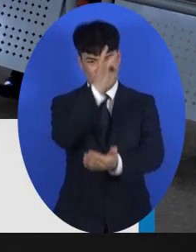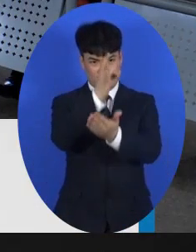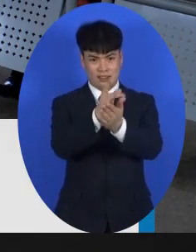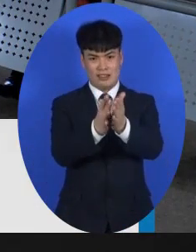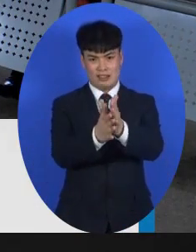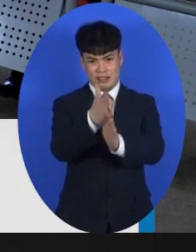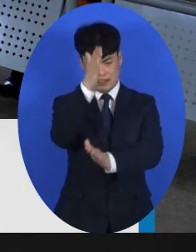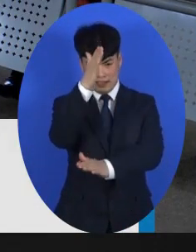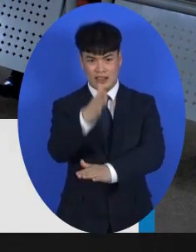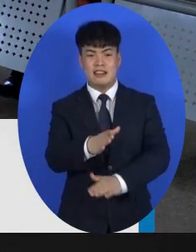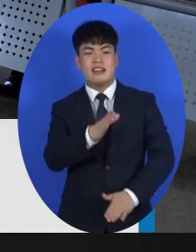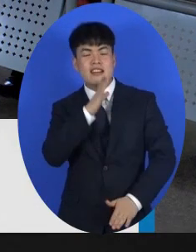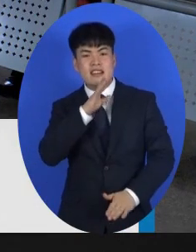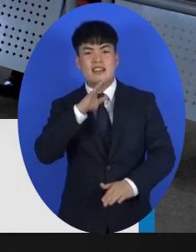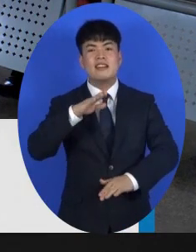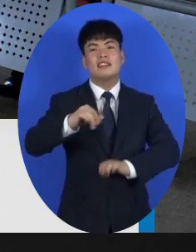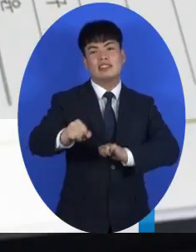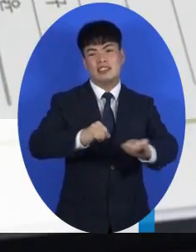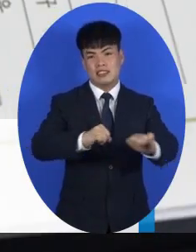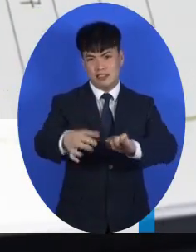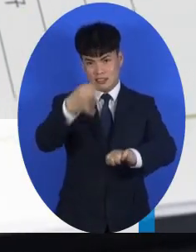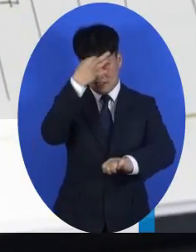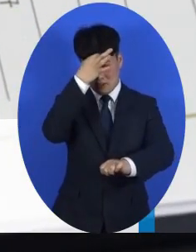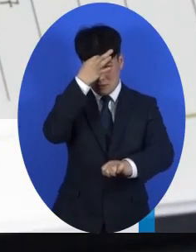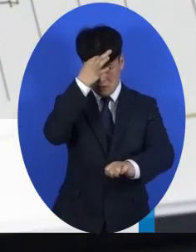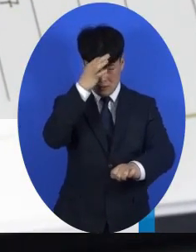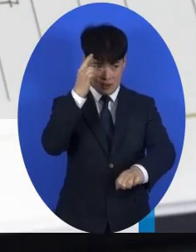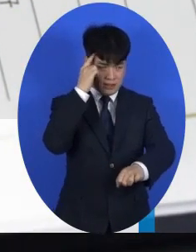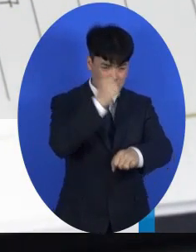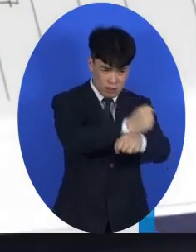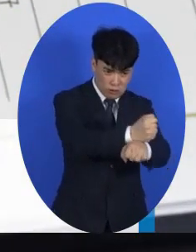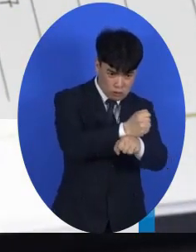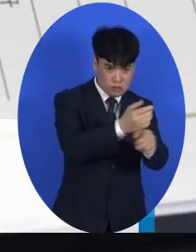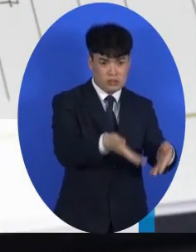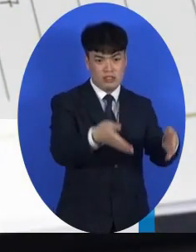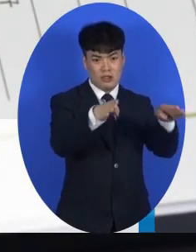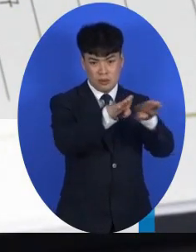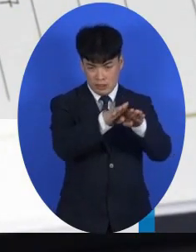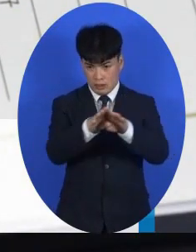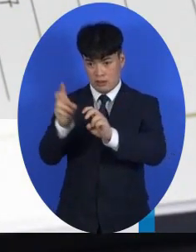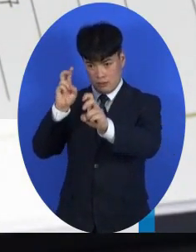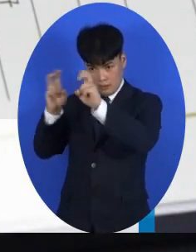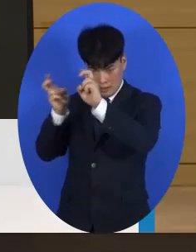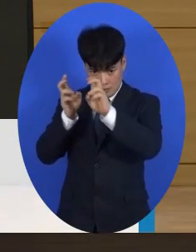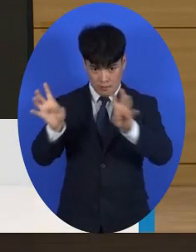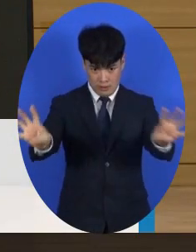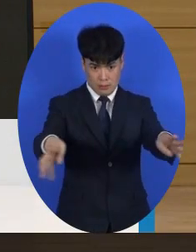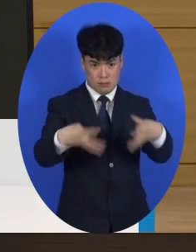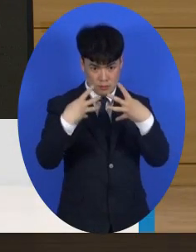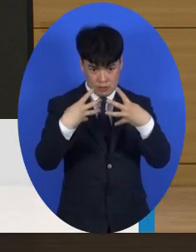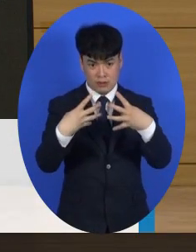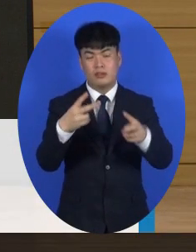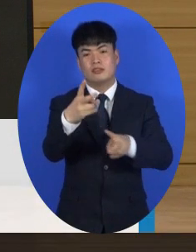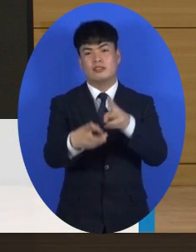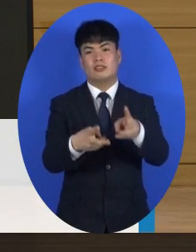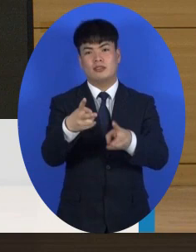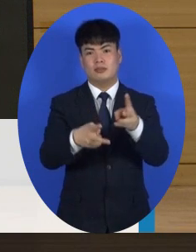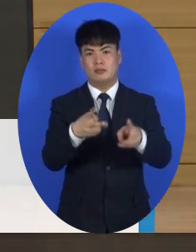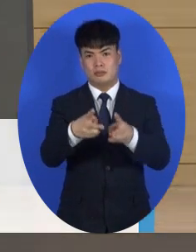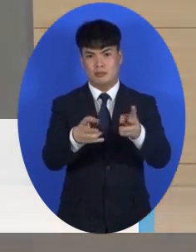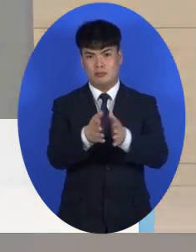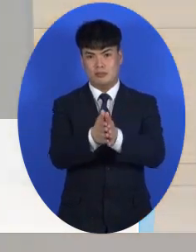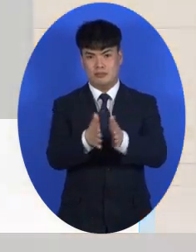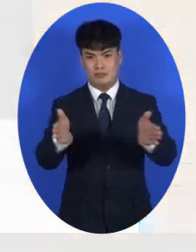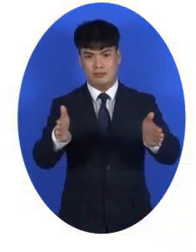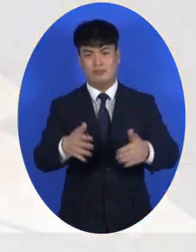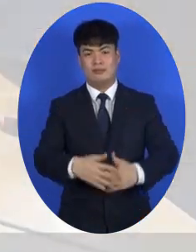최란 씨가 실현기술개발 지원사업의 주간연구기관과 참여기업 간 업무협약을 체결하고 본격적인 사업에 착수합니다.